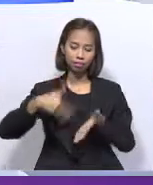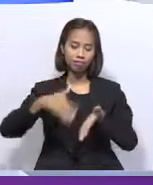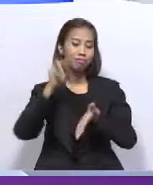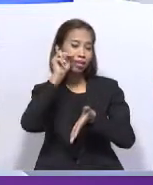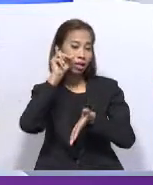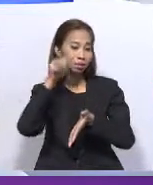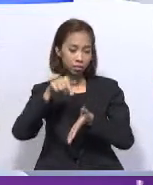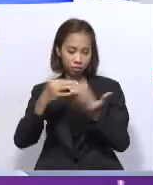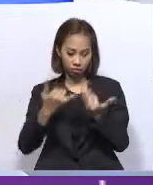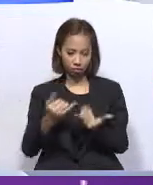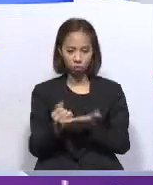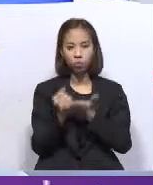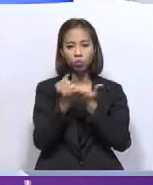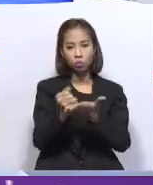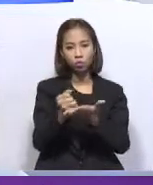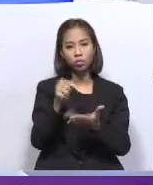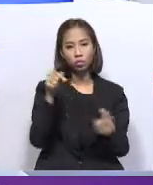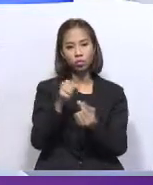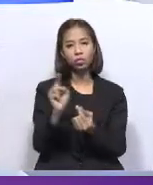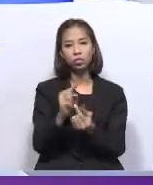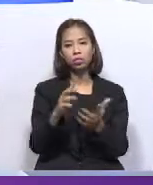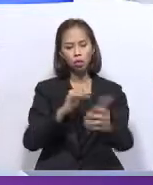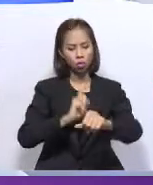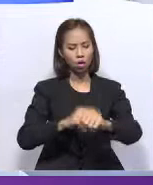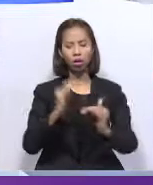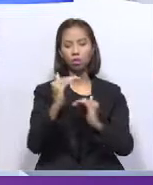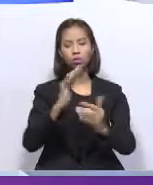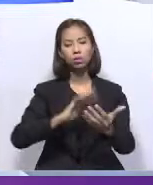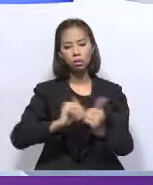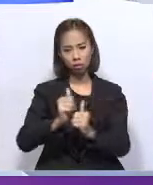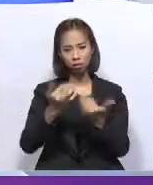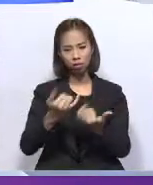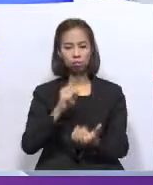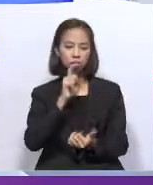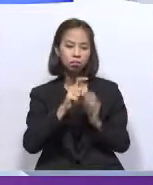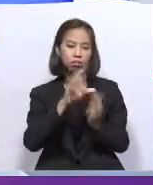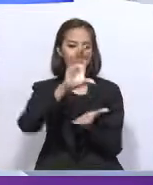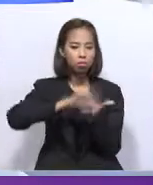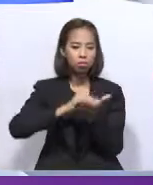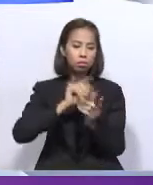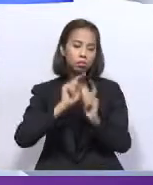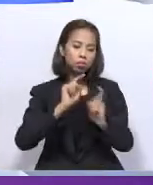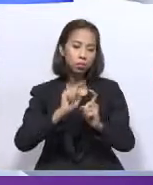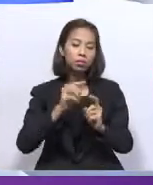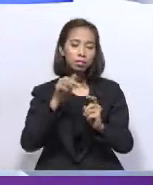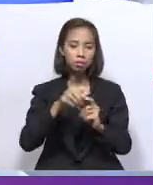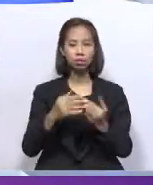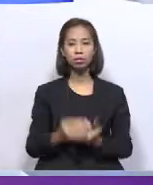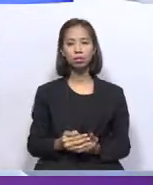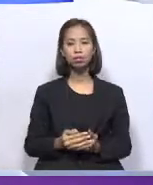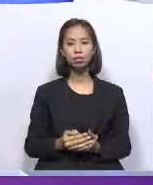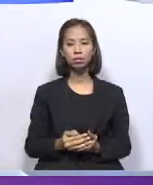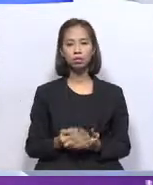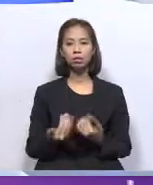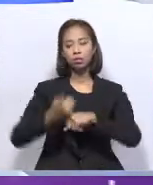องดำเนินการเพื่อให้ชาวนาได้ทันตามที่กำหนดไว้นะคะไปสอบถามข้อมูลล่าสุดเลยค่ะกับคุณสัญญาแสงพุ่ม